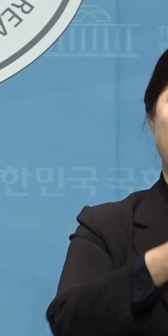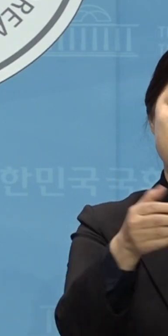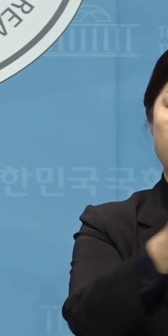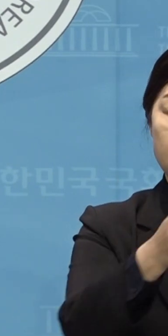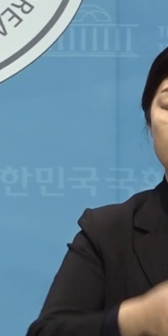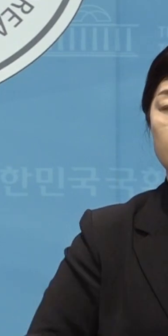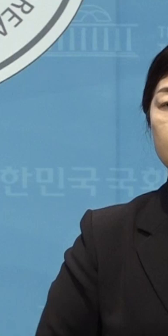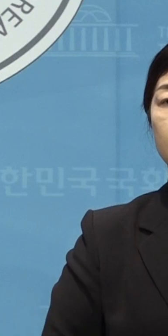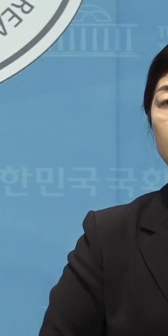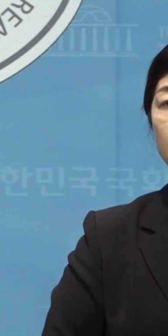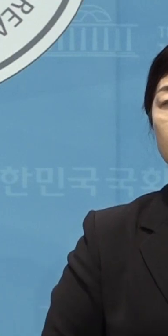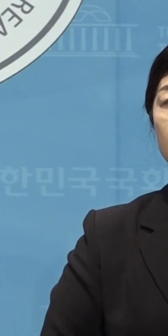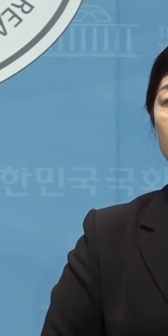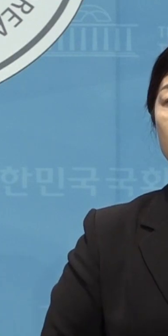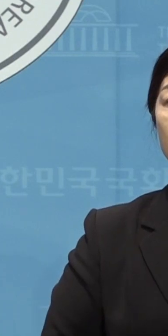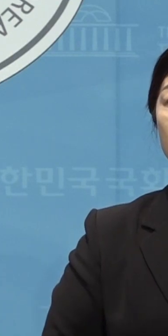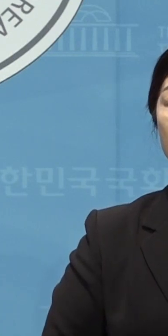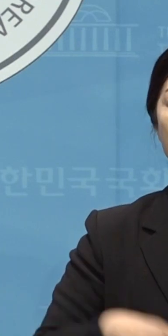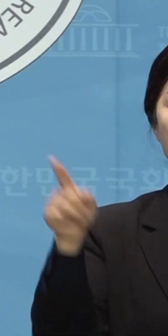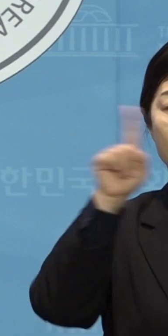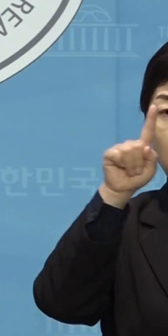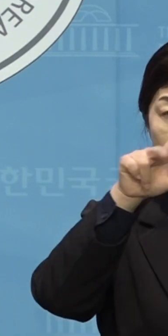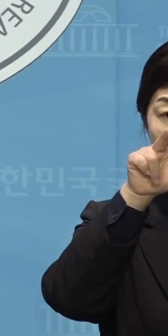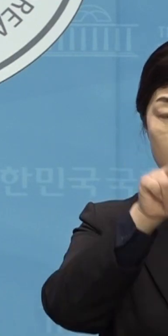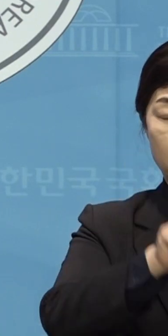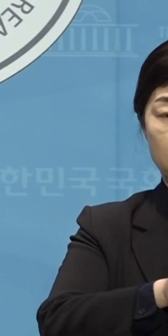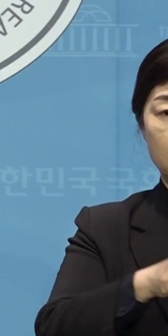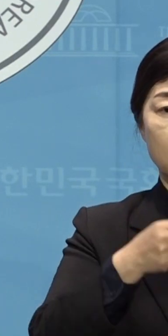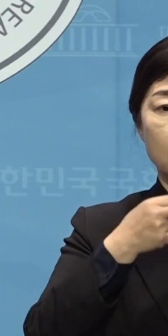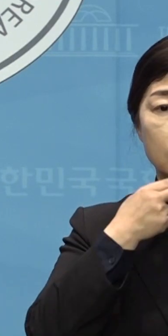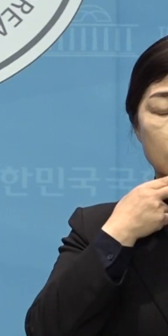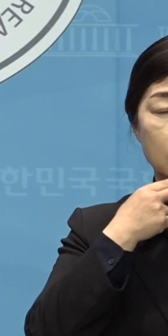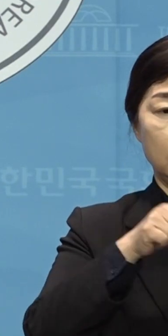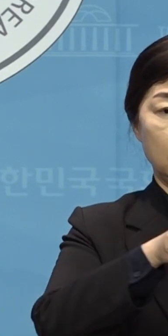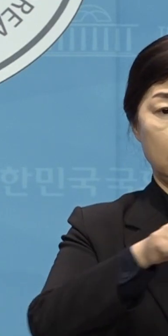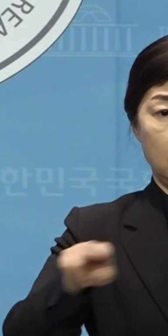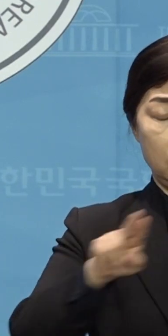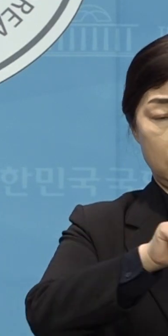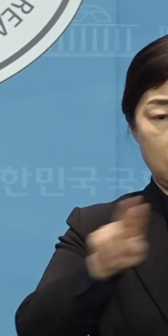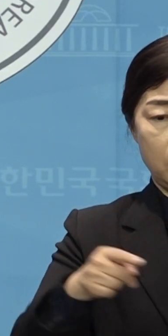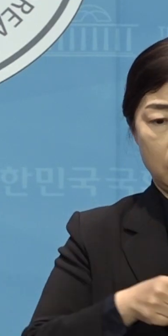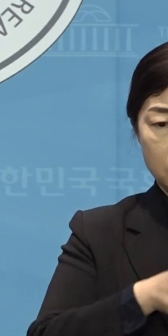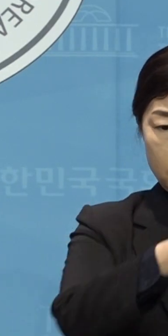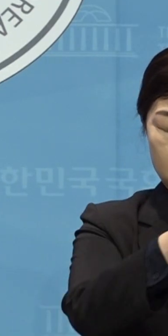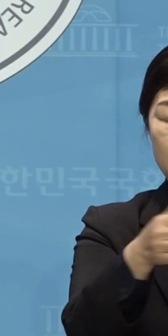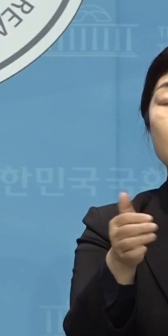왔습니다. 아무런 문제 없이 철회서 접수가 완료가 됐고요.